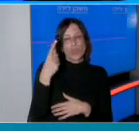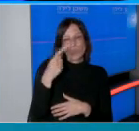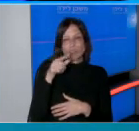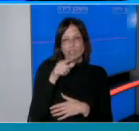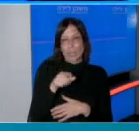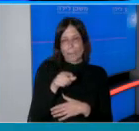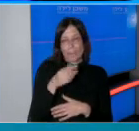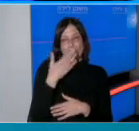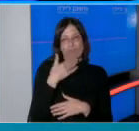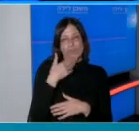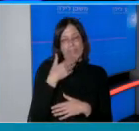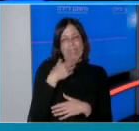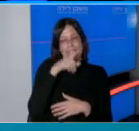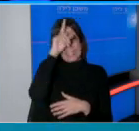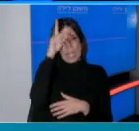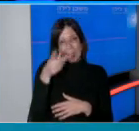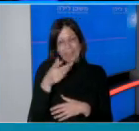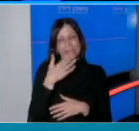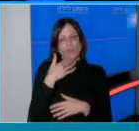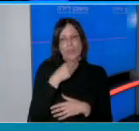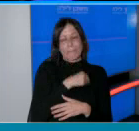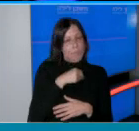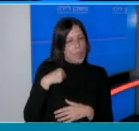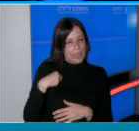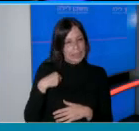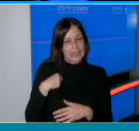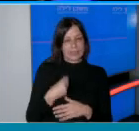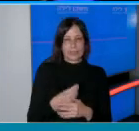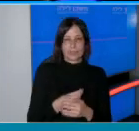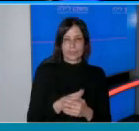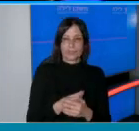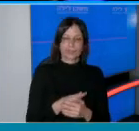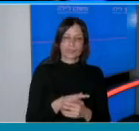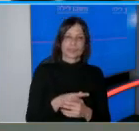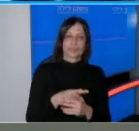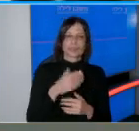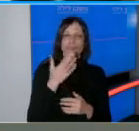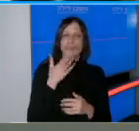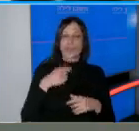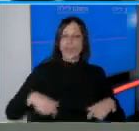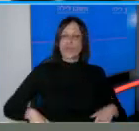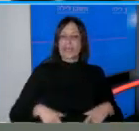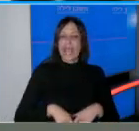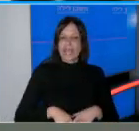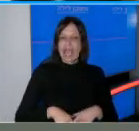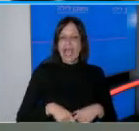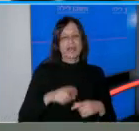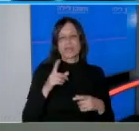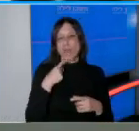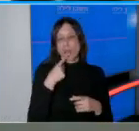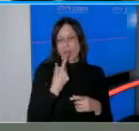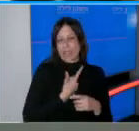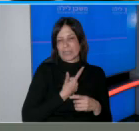שהם יהודי גרמניה, שהם יהודי פולין, יהודי הונגריה, אשכנזים, הם לא קראו